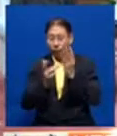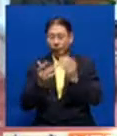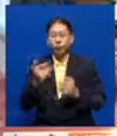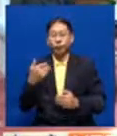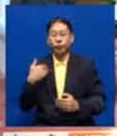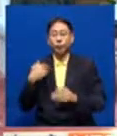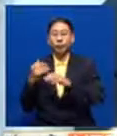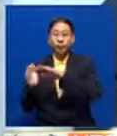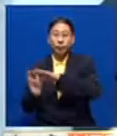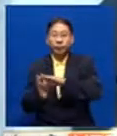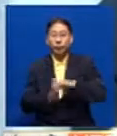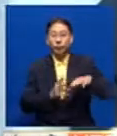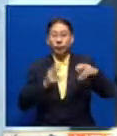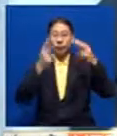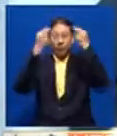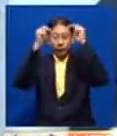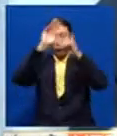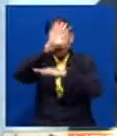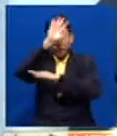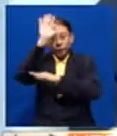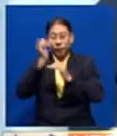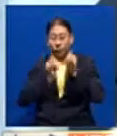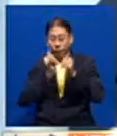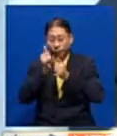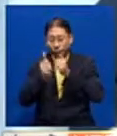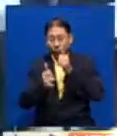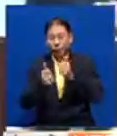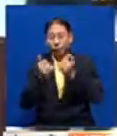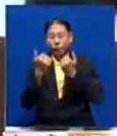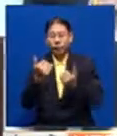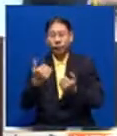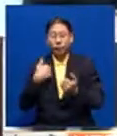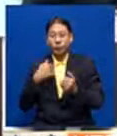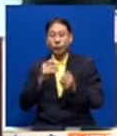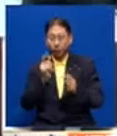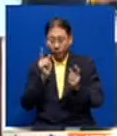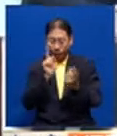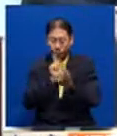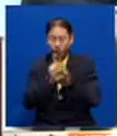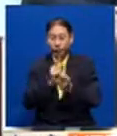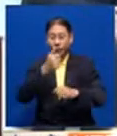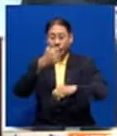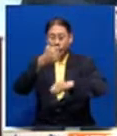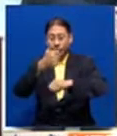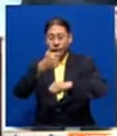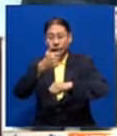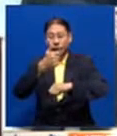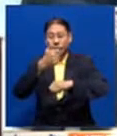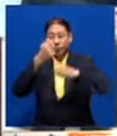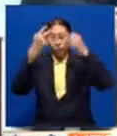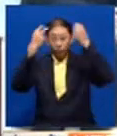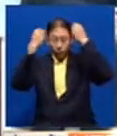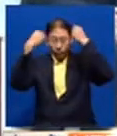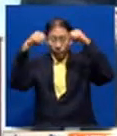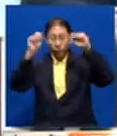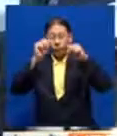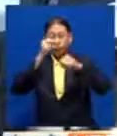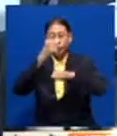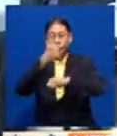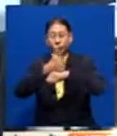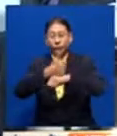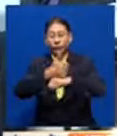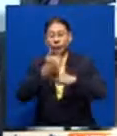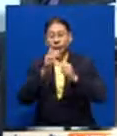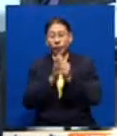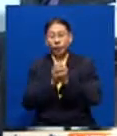โอกาสนี้ค่ะนายกรัฐมนตรีเรียงได้เยี่ยมคารวะในจังเตอร์เจียงรัฐมนตรีขออภัยค่ะประธานสภาประชาชน